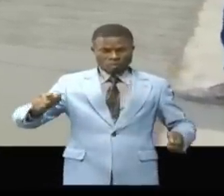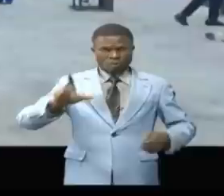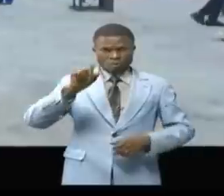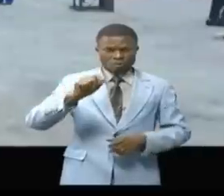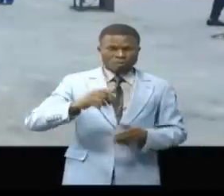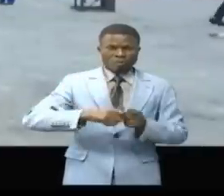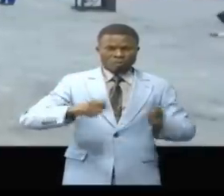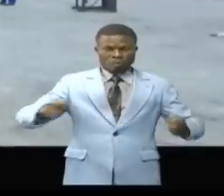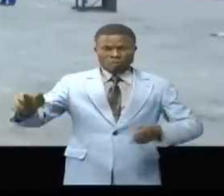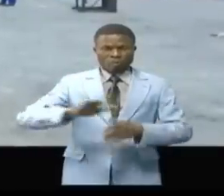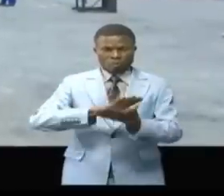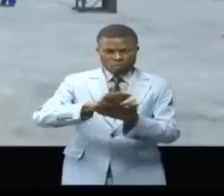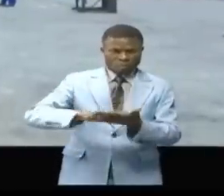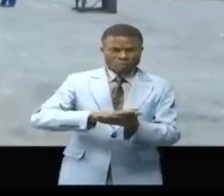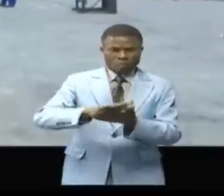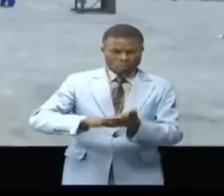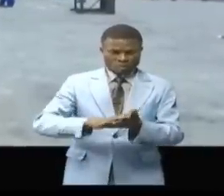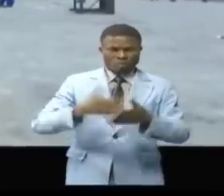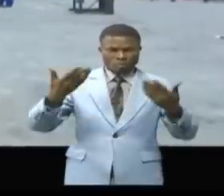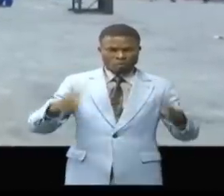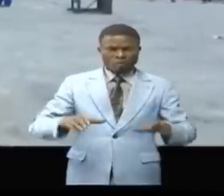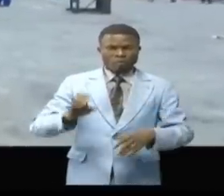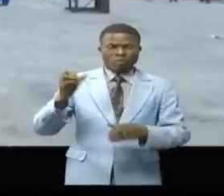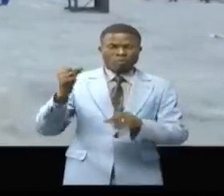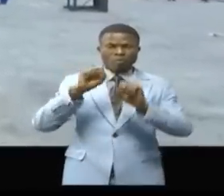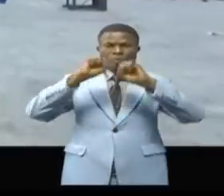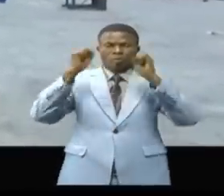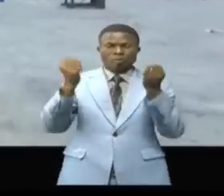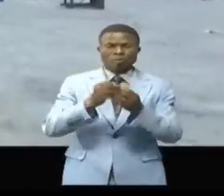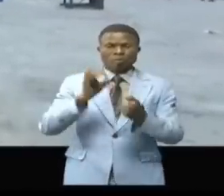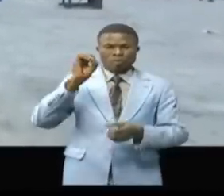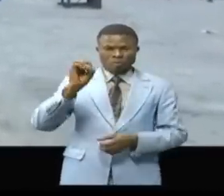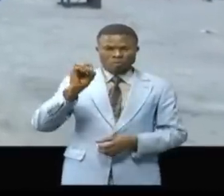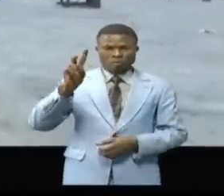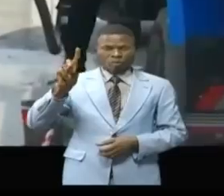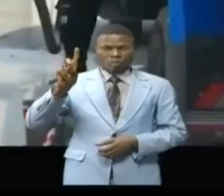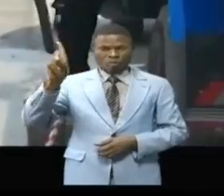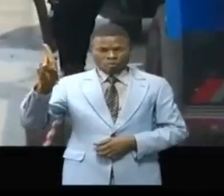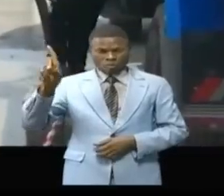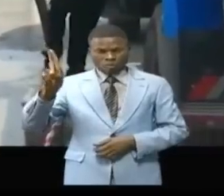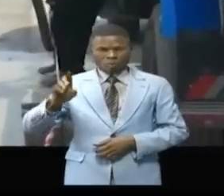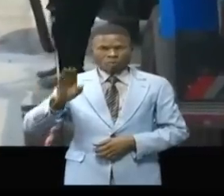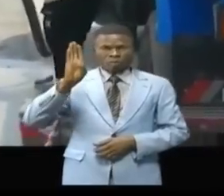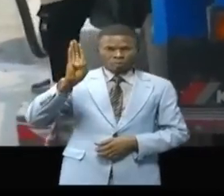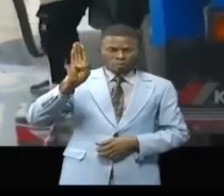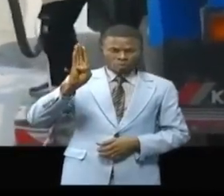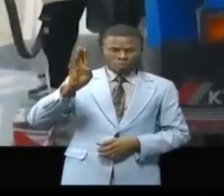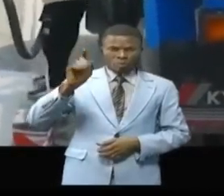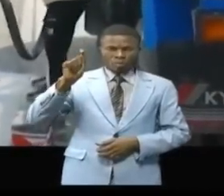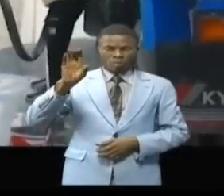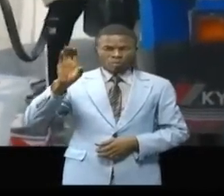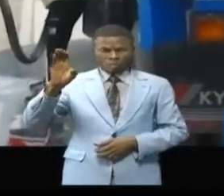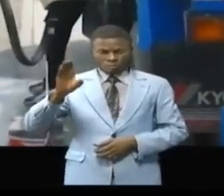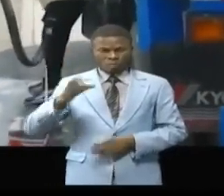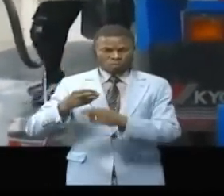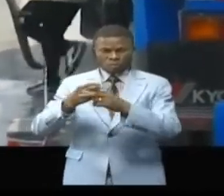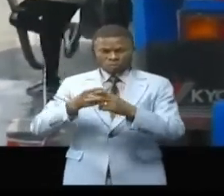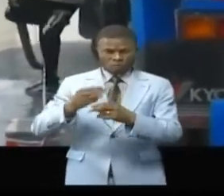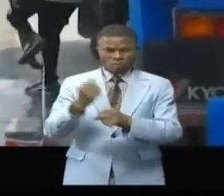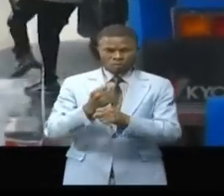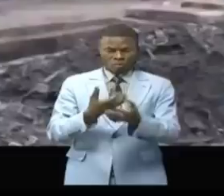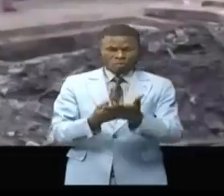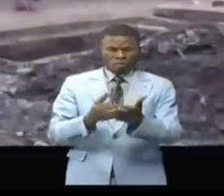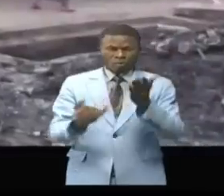le bétonnage est exécuté par l'OVD et le BTC en assure les contrôles. Les ingénieurs de l'OVD Kinshasa